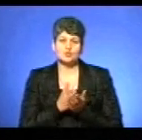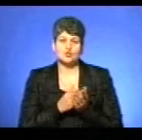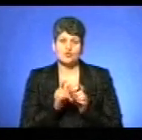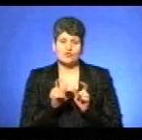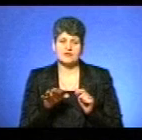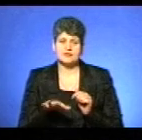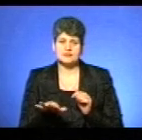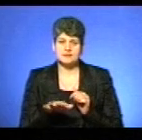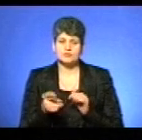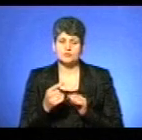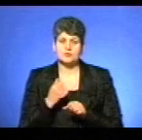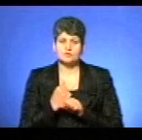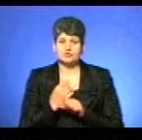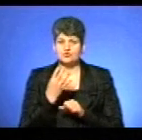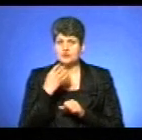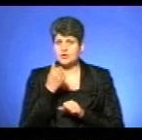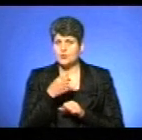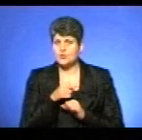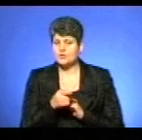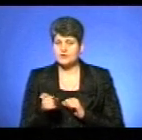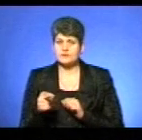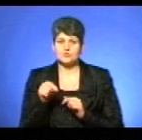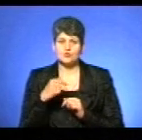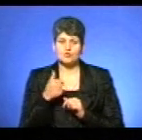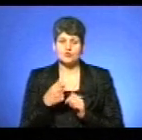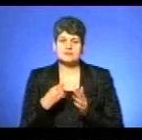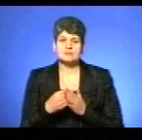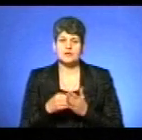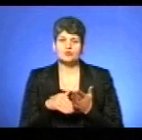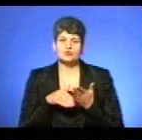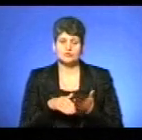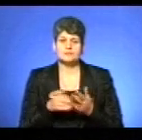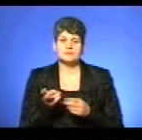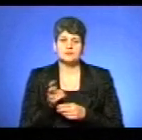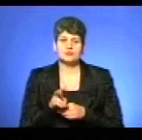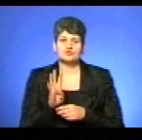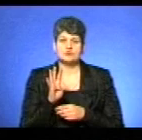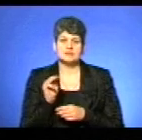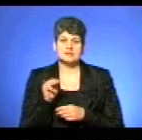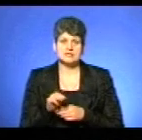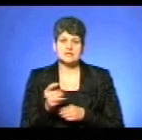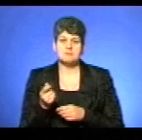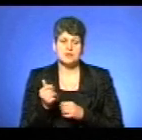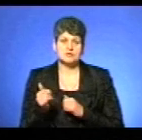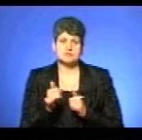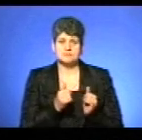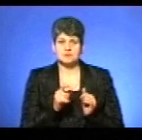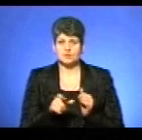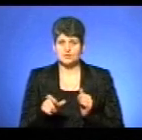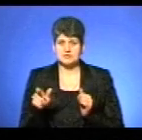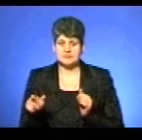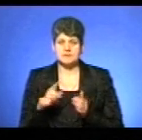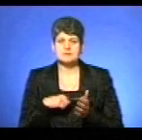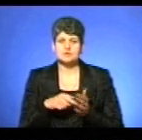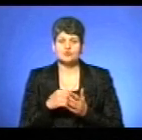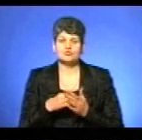населення у Тернополі функціонує 4 роки. Цього року за матеріальною допомогою звернулися 4 тисячі малозабезпечених осіб. З